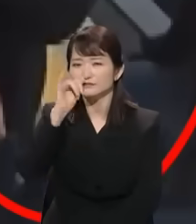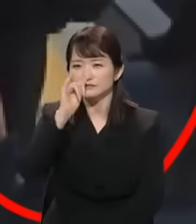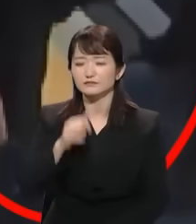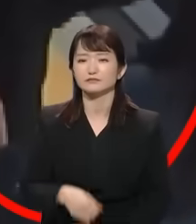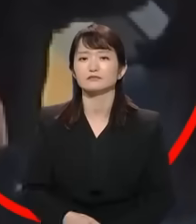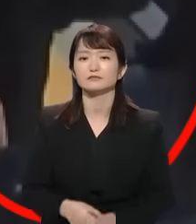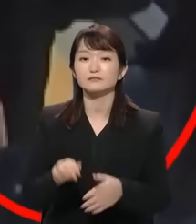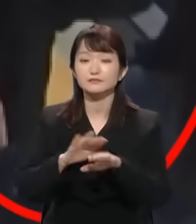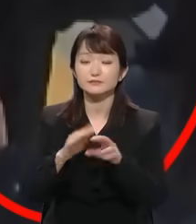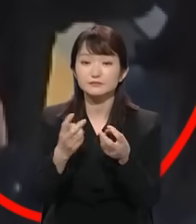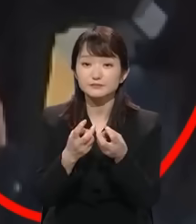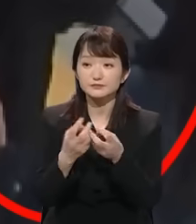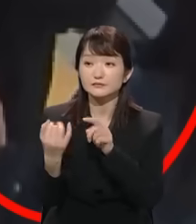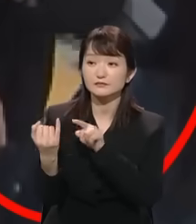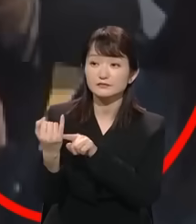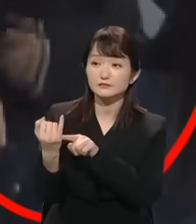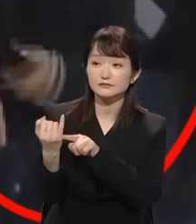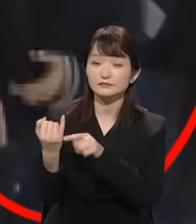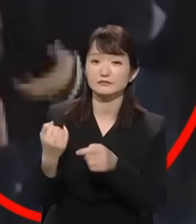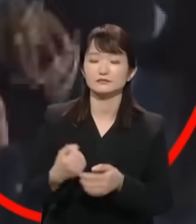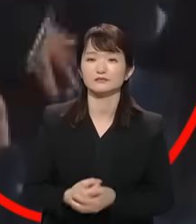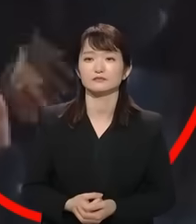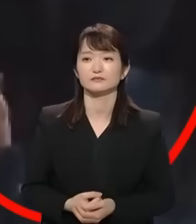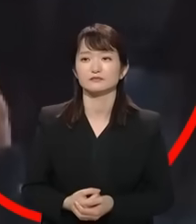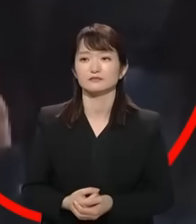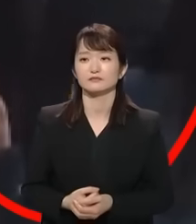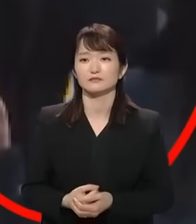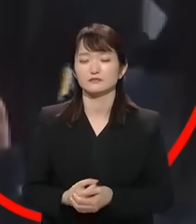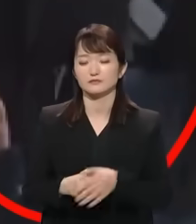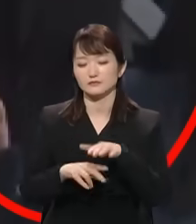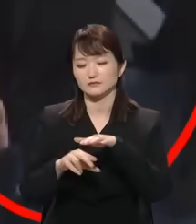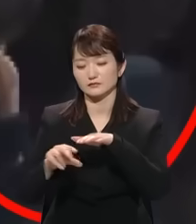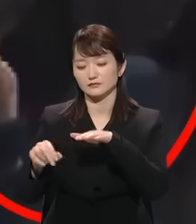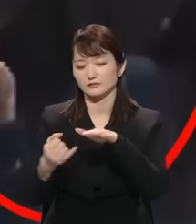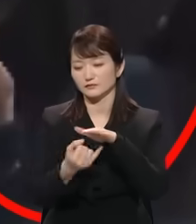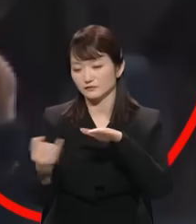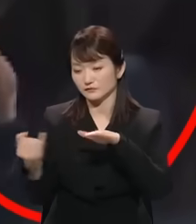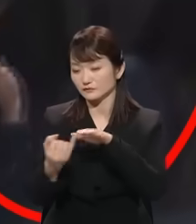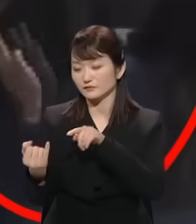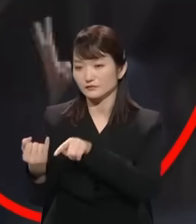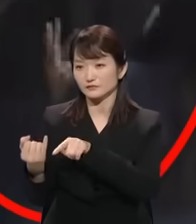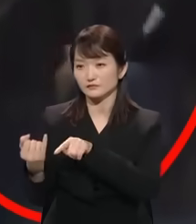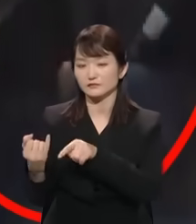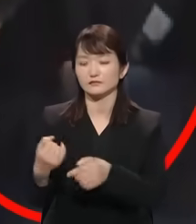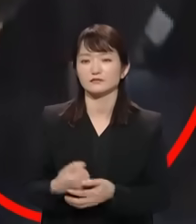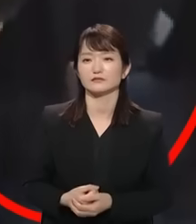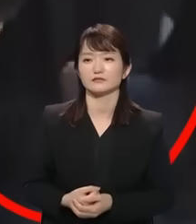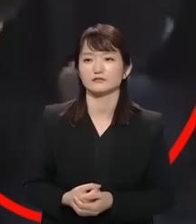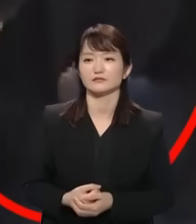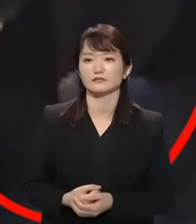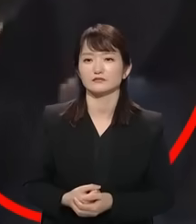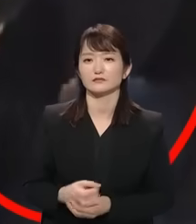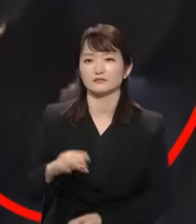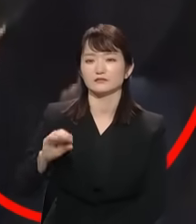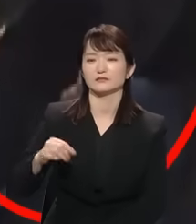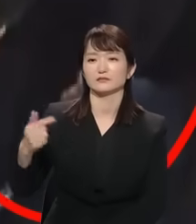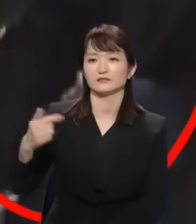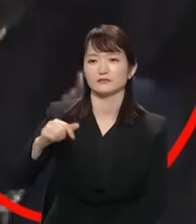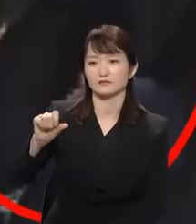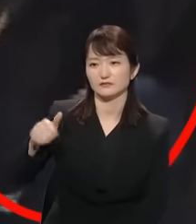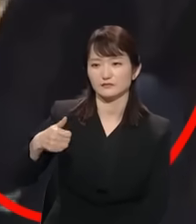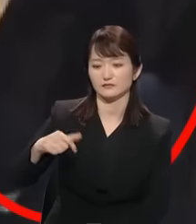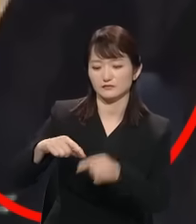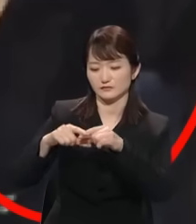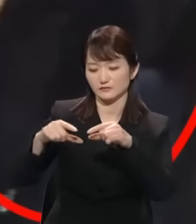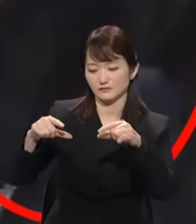어 해결책은 저분이 많이 성하 하는 역이 있을 거 아닙니까 저 에 대해 가지고는 어 4 6,500원 티켓을